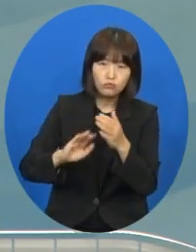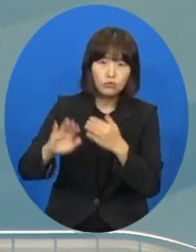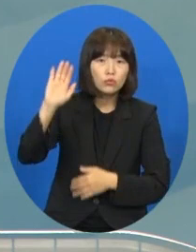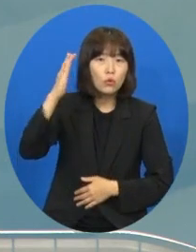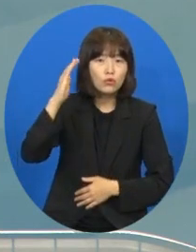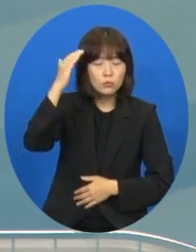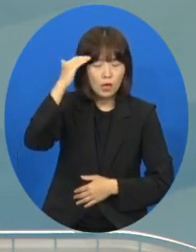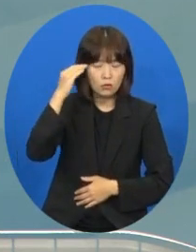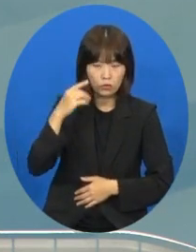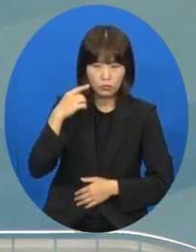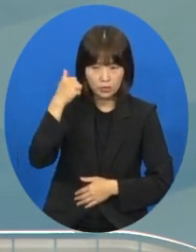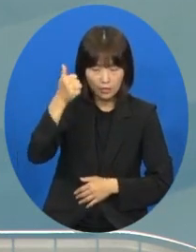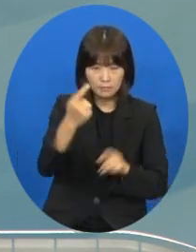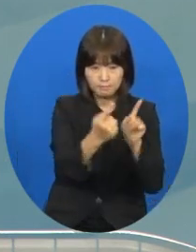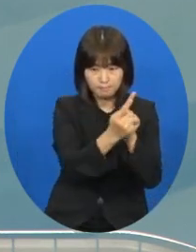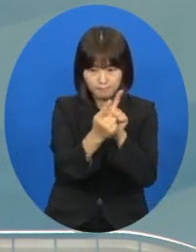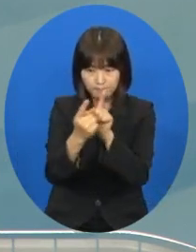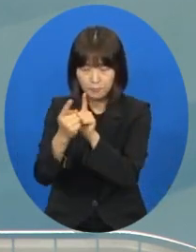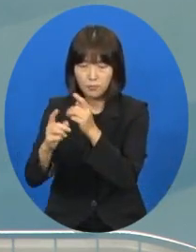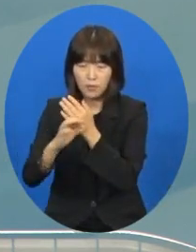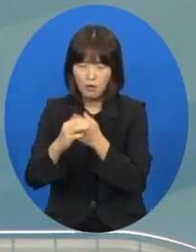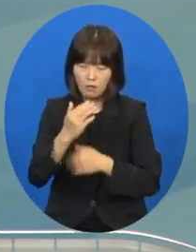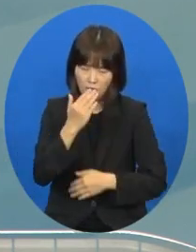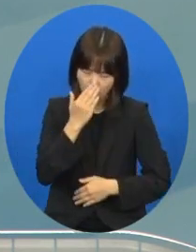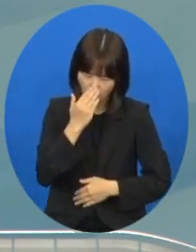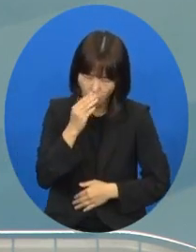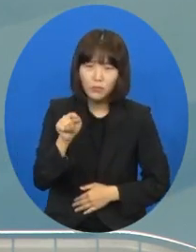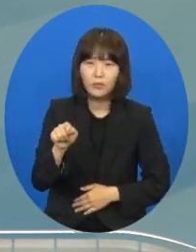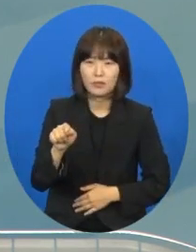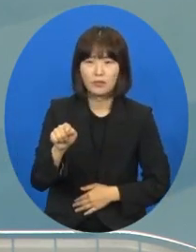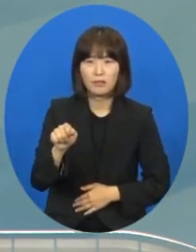한국 목사님들 만나면 그렇게 겸손하다고.